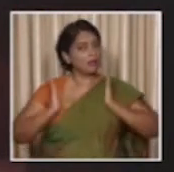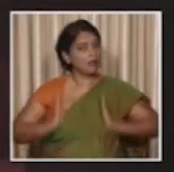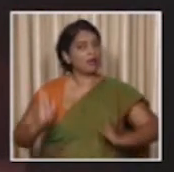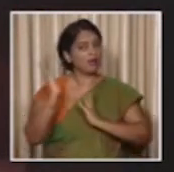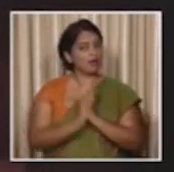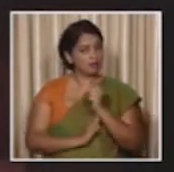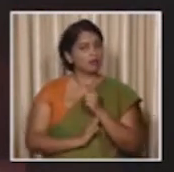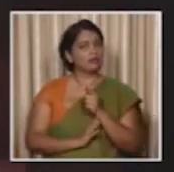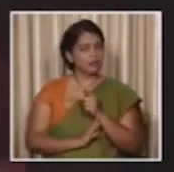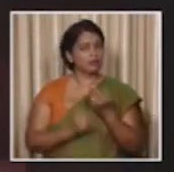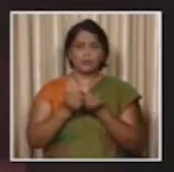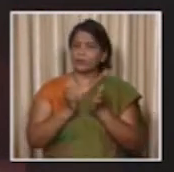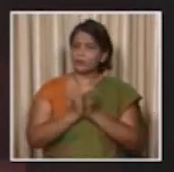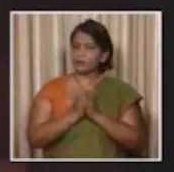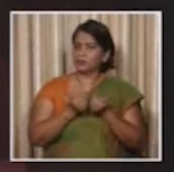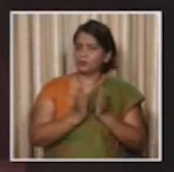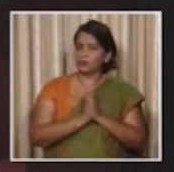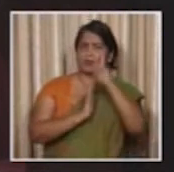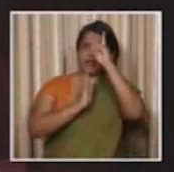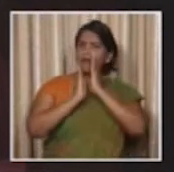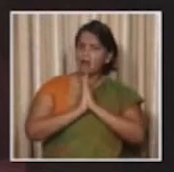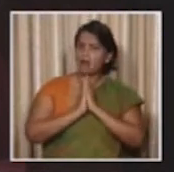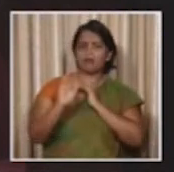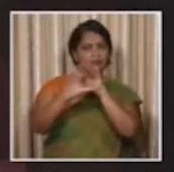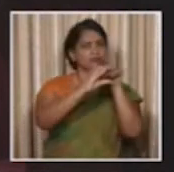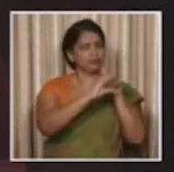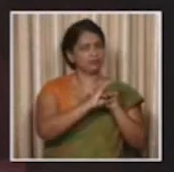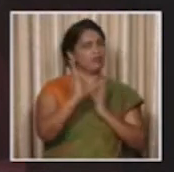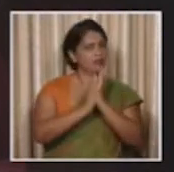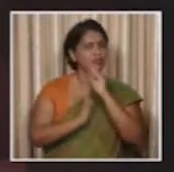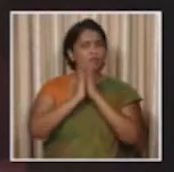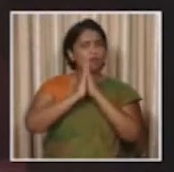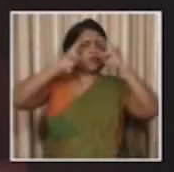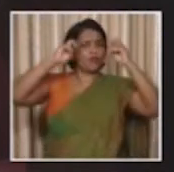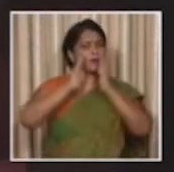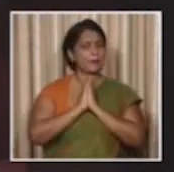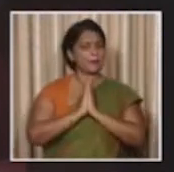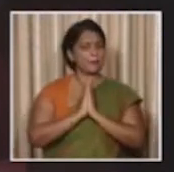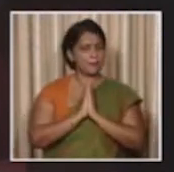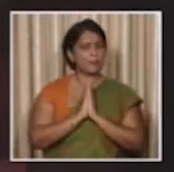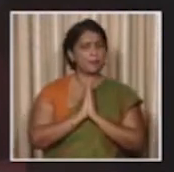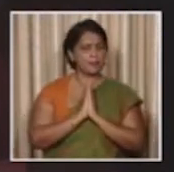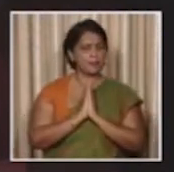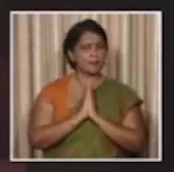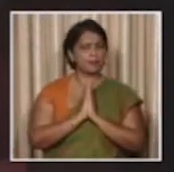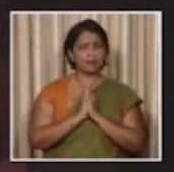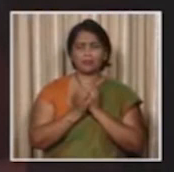ऐतिहा तम तमंगे आगम अदहन ऐतिह तीन कोविल वंदना कटी विपक्ष